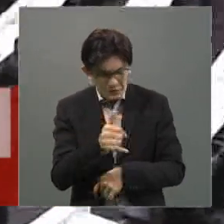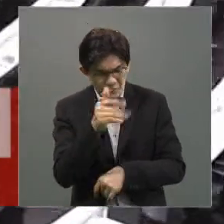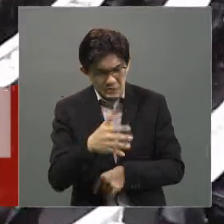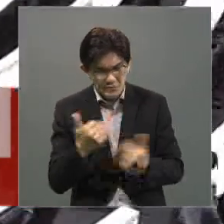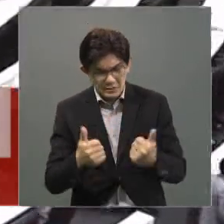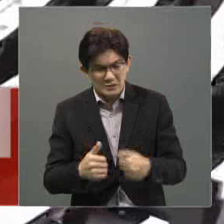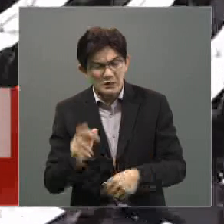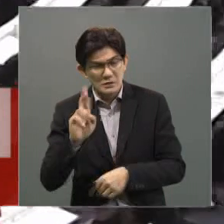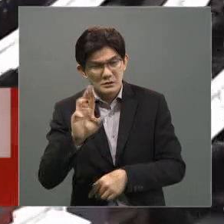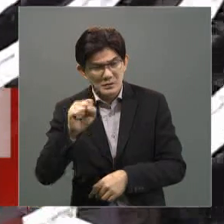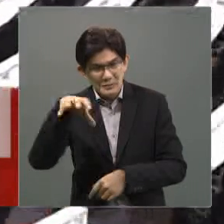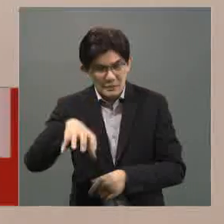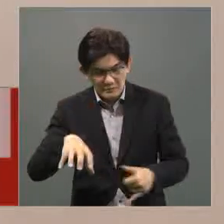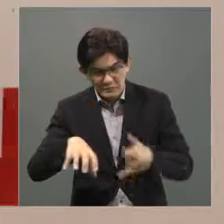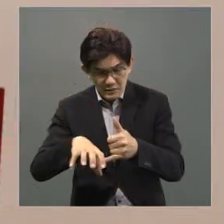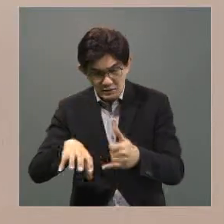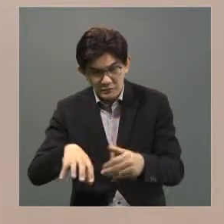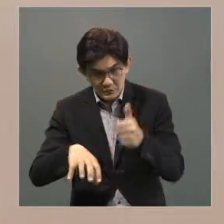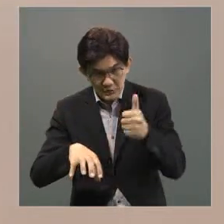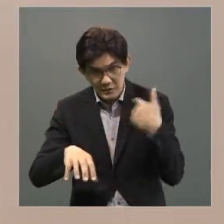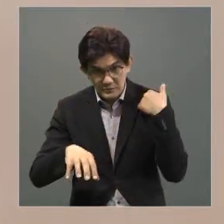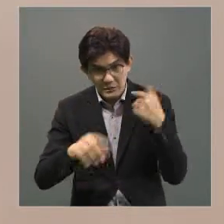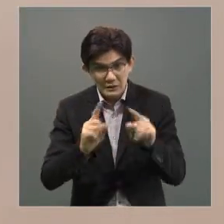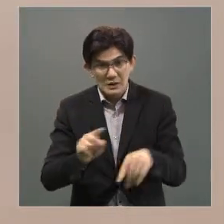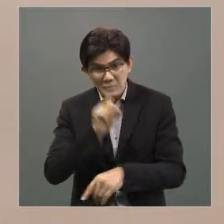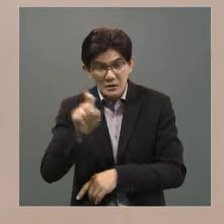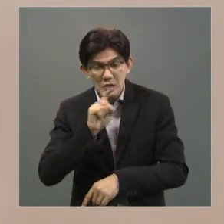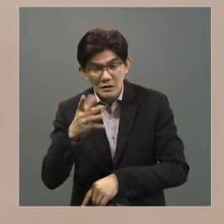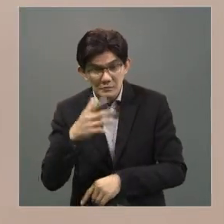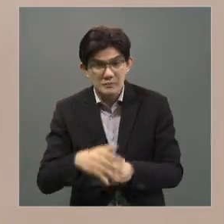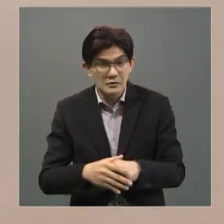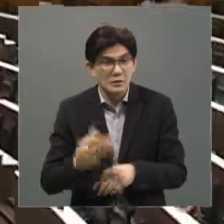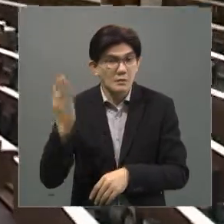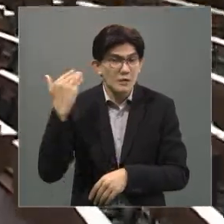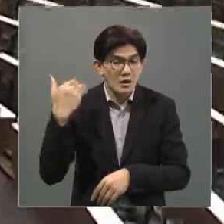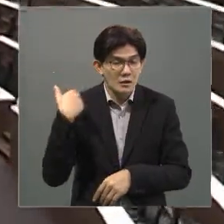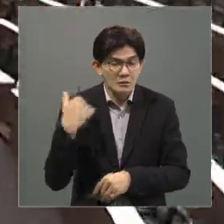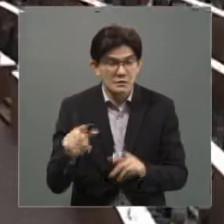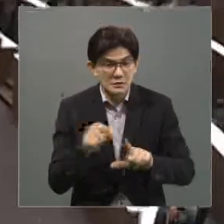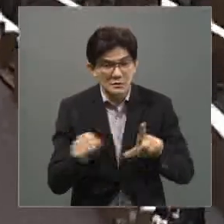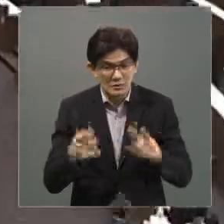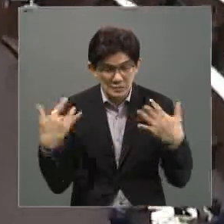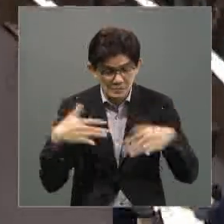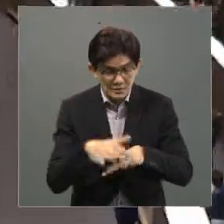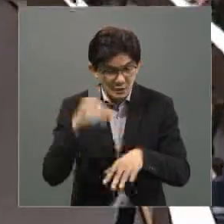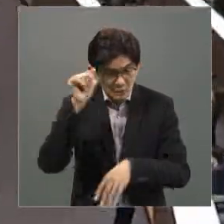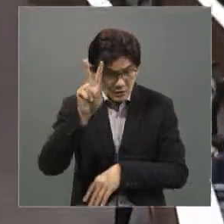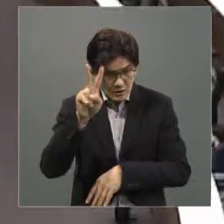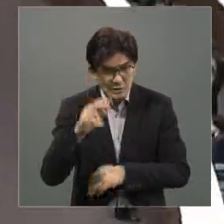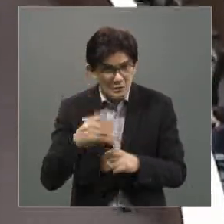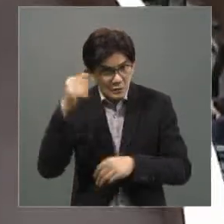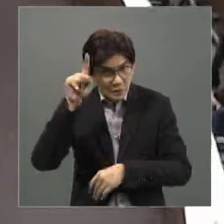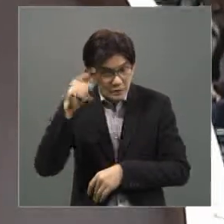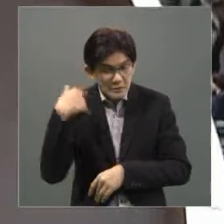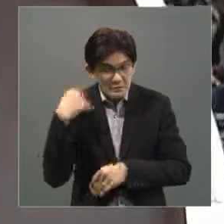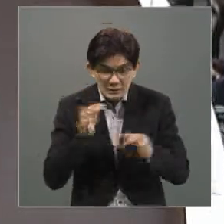ภาเพื่อร่วมประชุมสภาแต่ก็ไม่ได้มีการตั้งกระทู้ถามส่วนครั้งที่แล้วที่พรรคก้าวไกลประสานล่วงหน้าไป1วันก็ชี้แจงไปแล้วว่